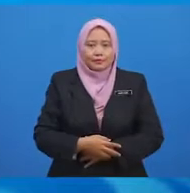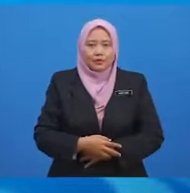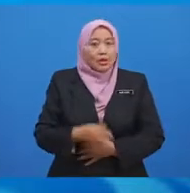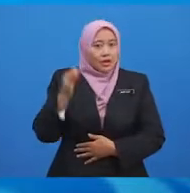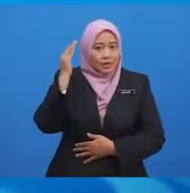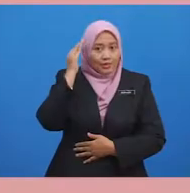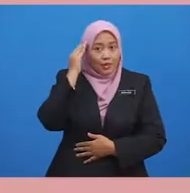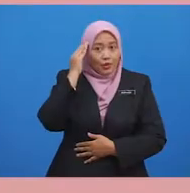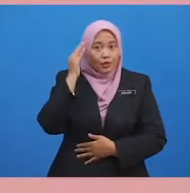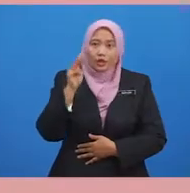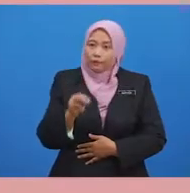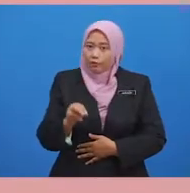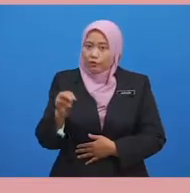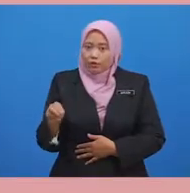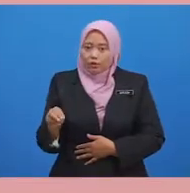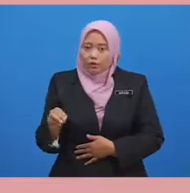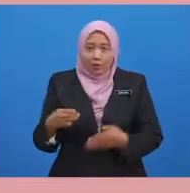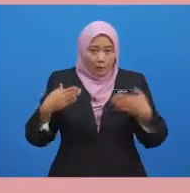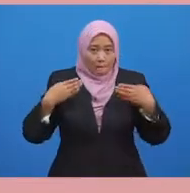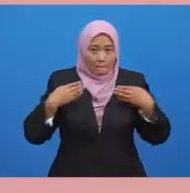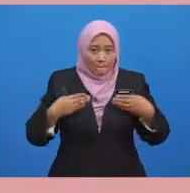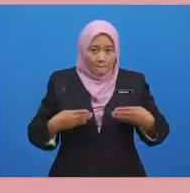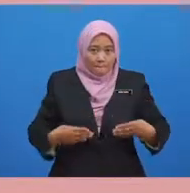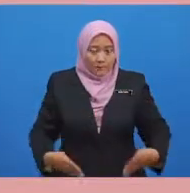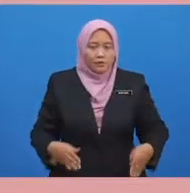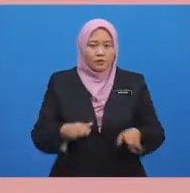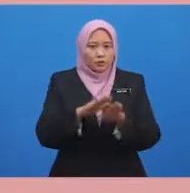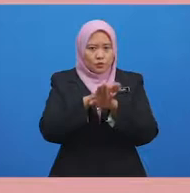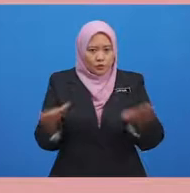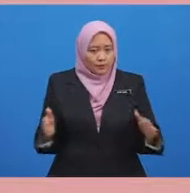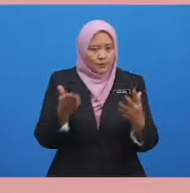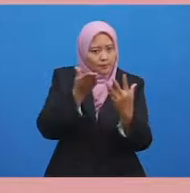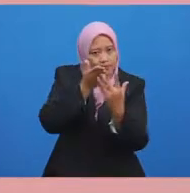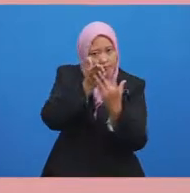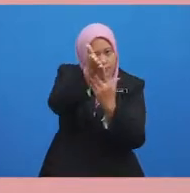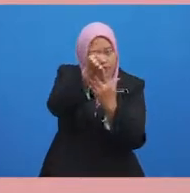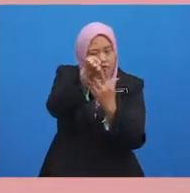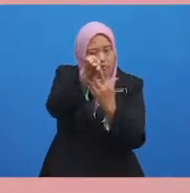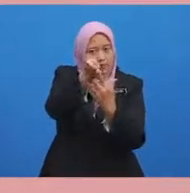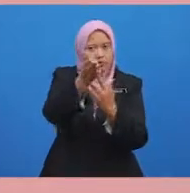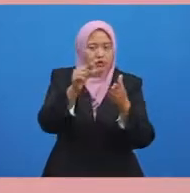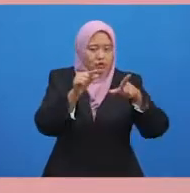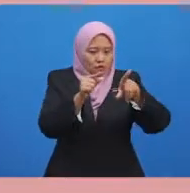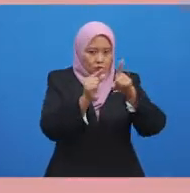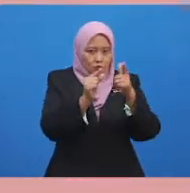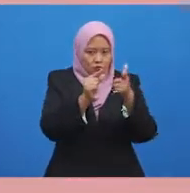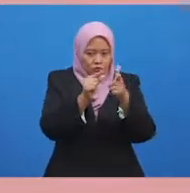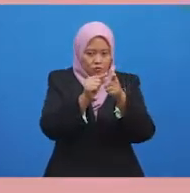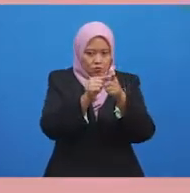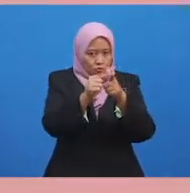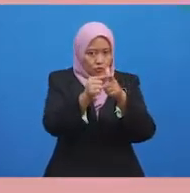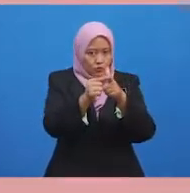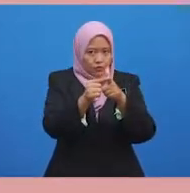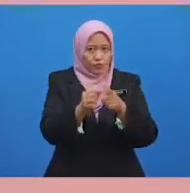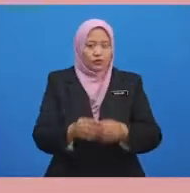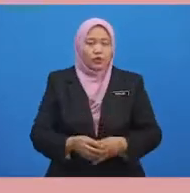Tahukah murid-murid, baju kalis perlu juga diperbuat daripada